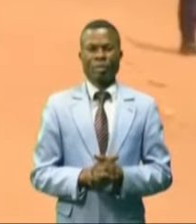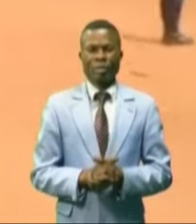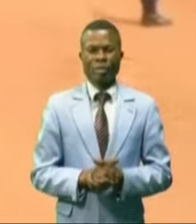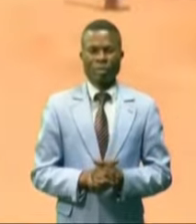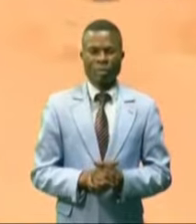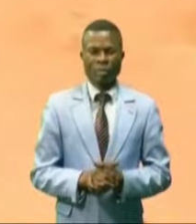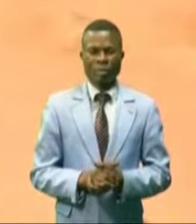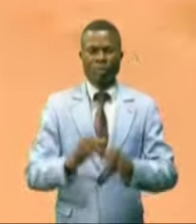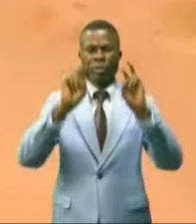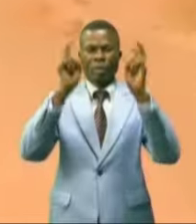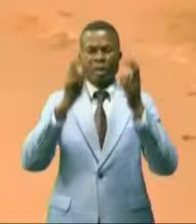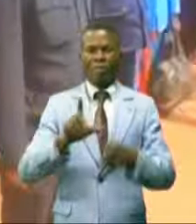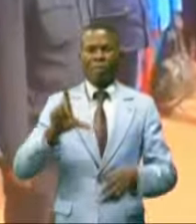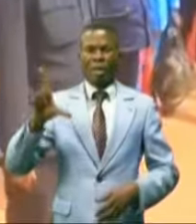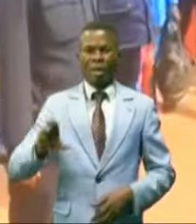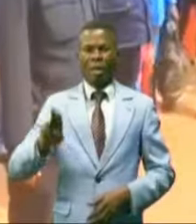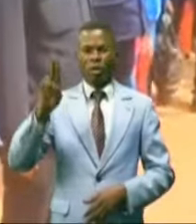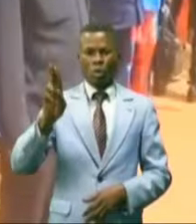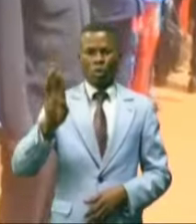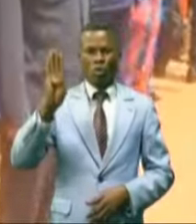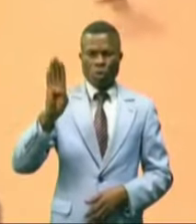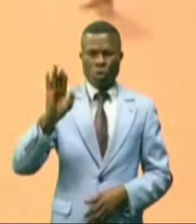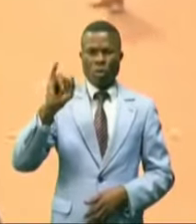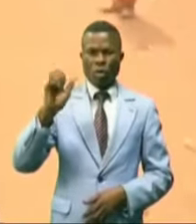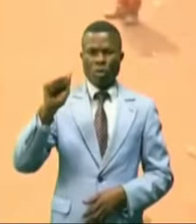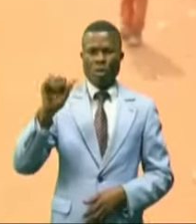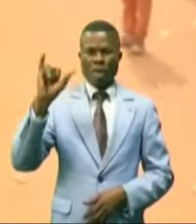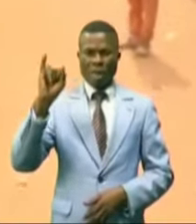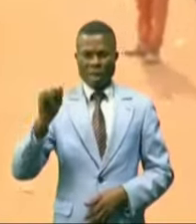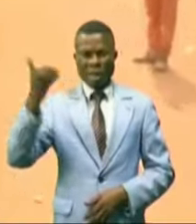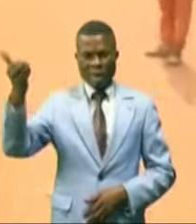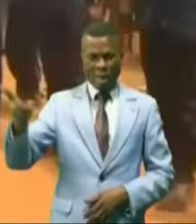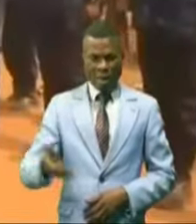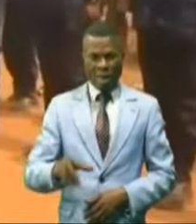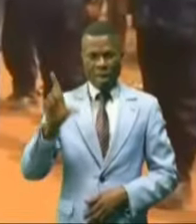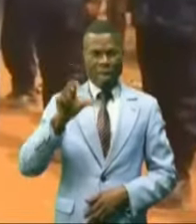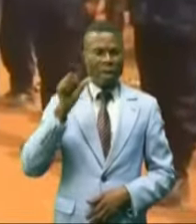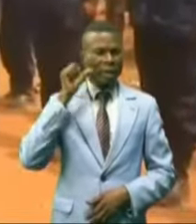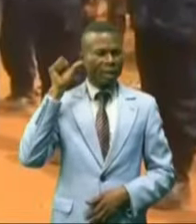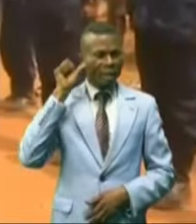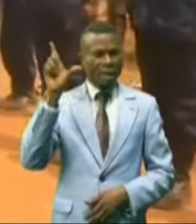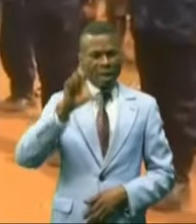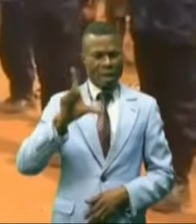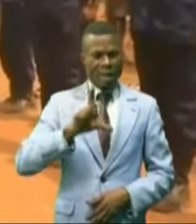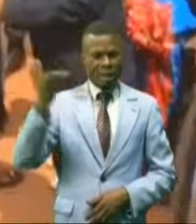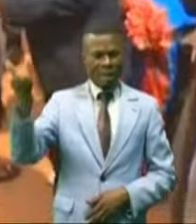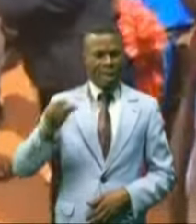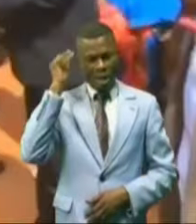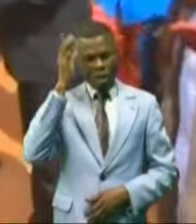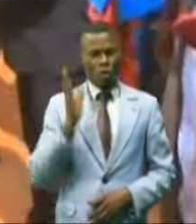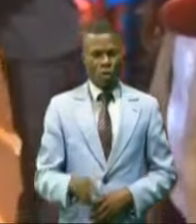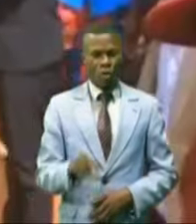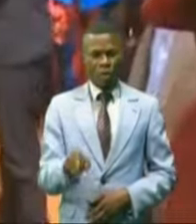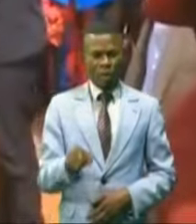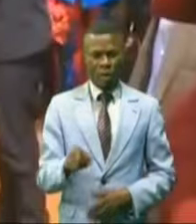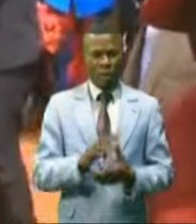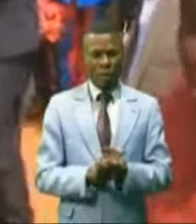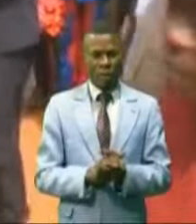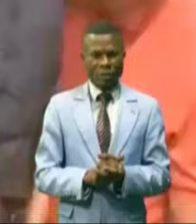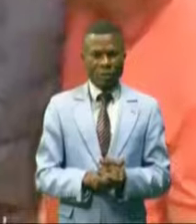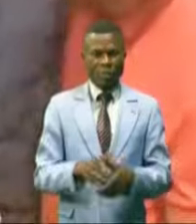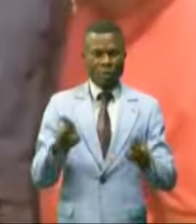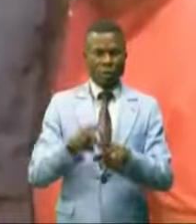La cité de Lubiaï, chef-lieu du territoire de Kabongo, a accueilli ce lundi le gouverneur du Haut-Lomami, Banza Mouloumé Marmande, entouré des